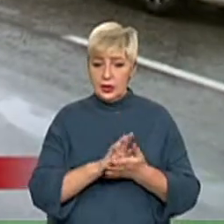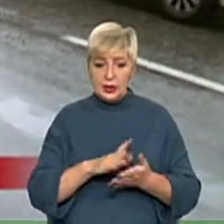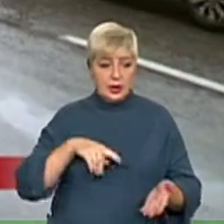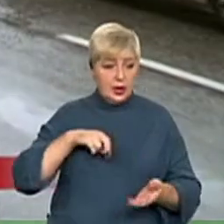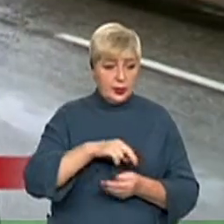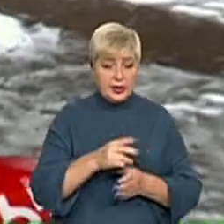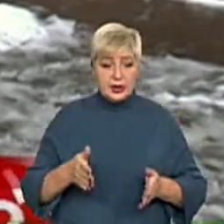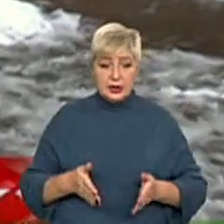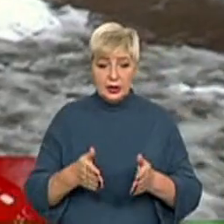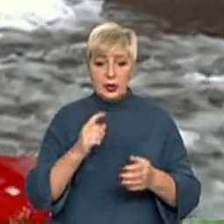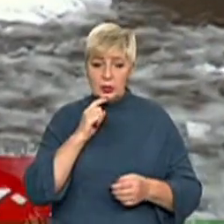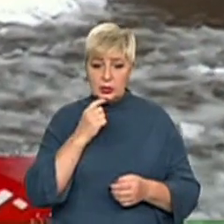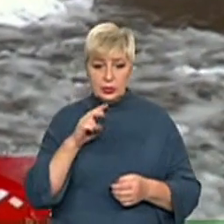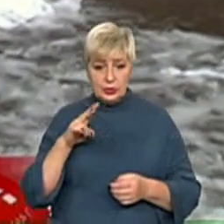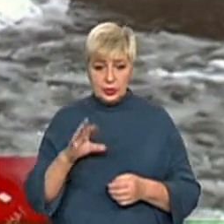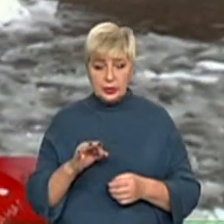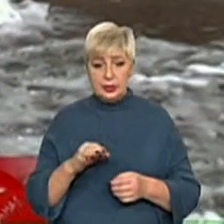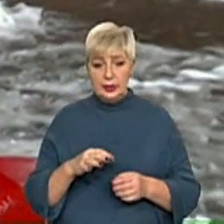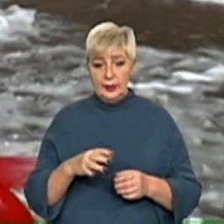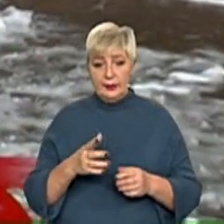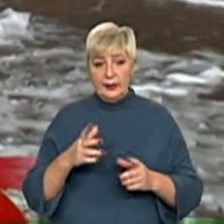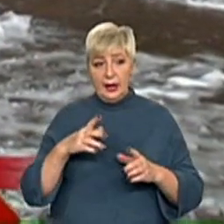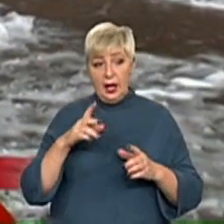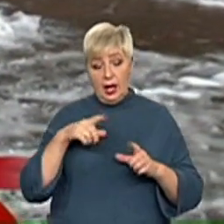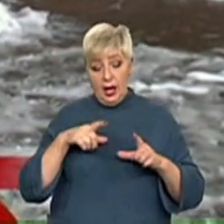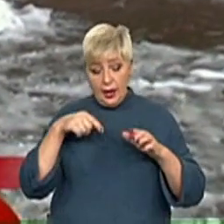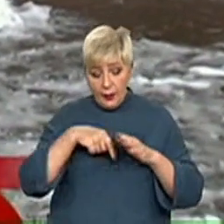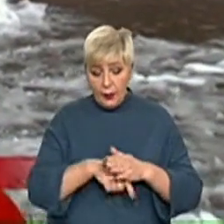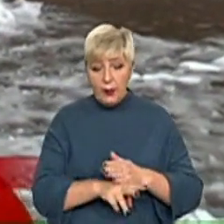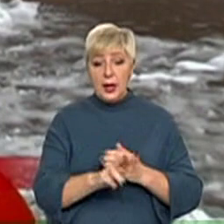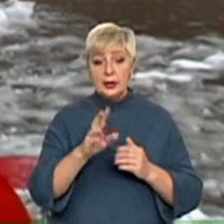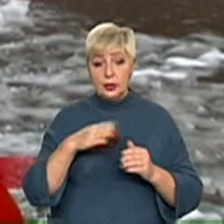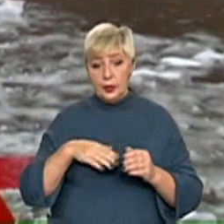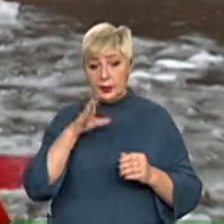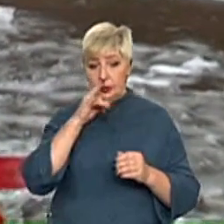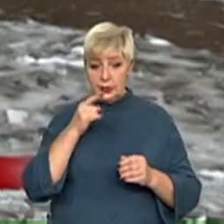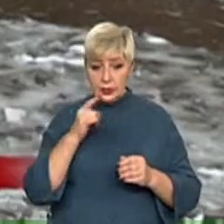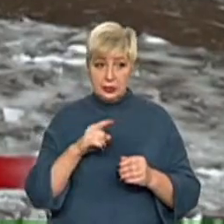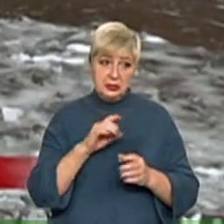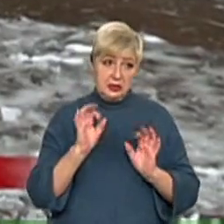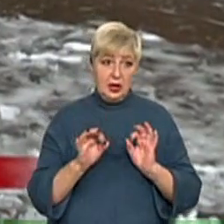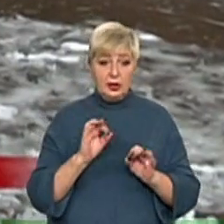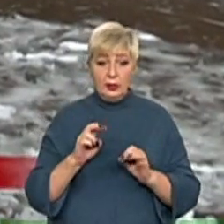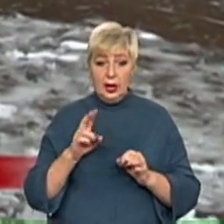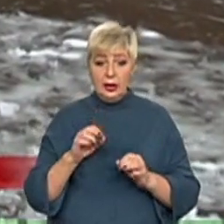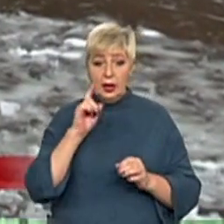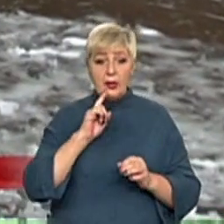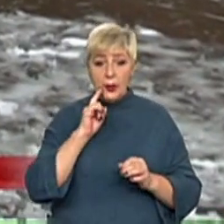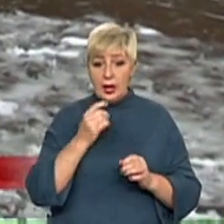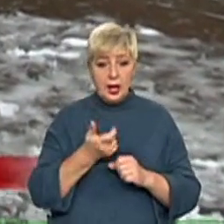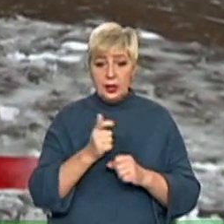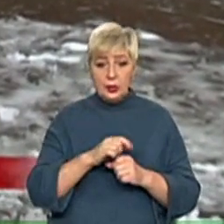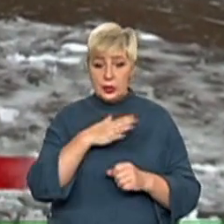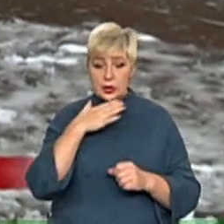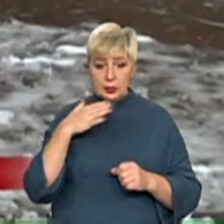Перейти дорогу складно. Ну, в принципі, їхала метро, потім на маршрутки, то нормально за 20 хвилин. Поки не так багато снігу,